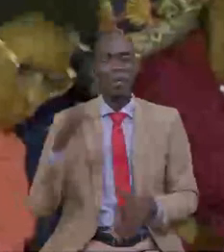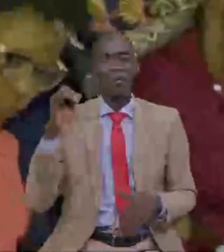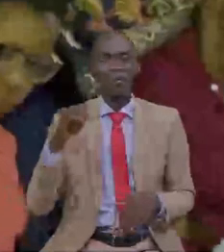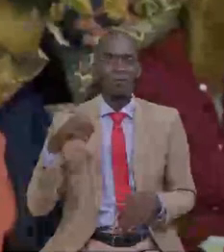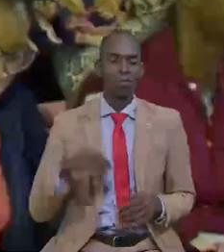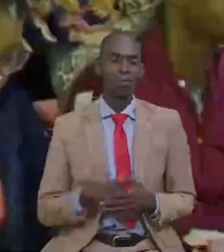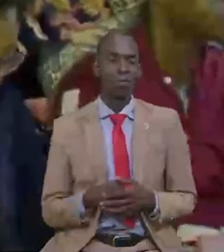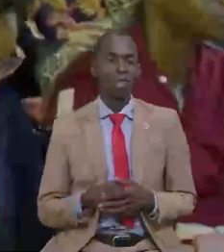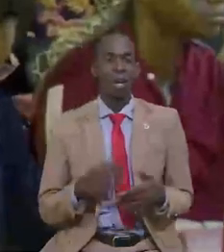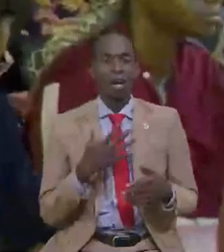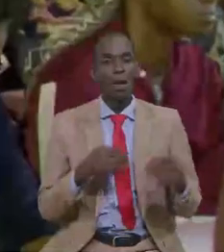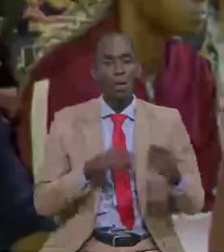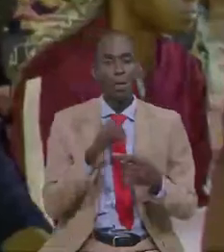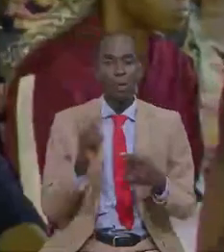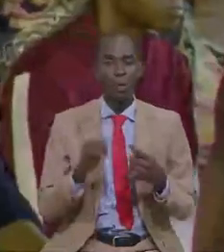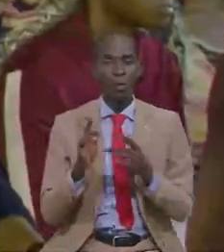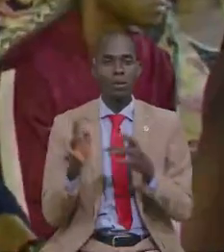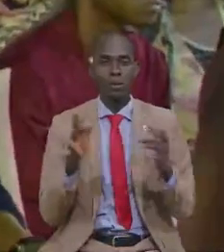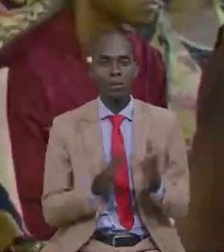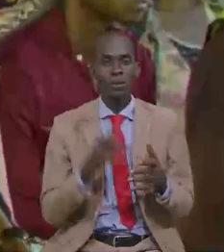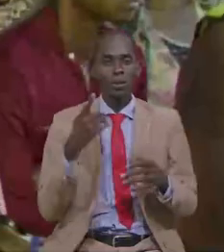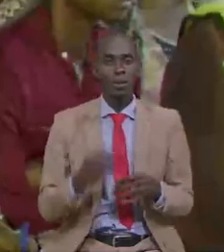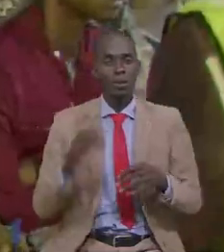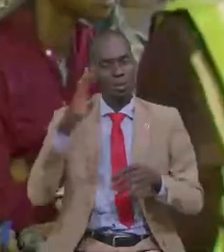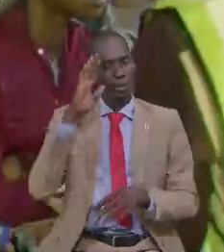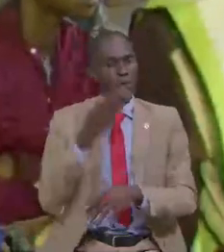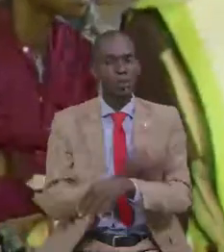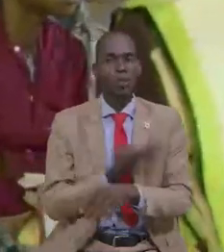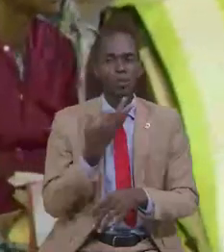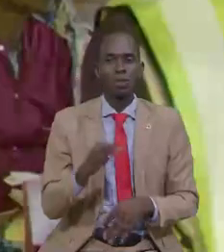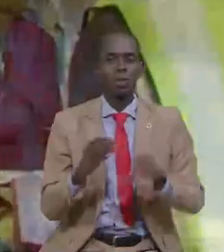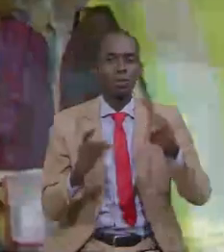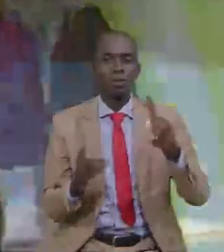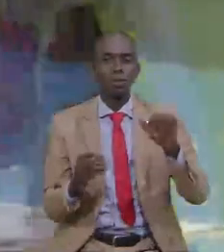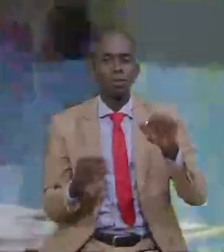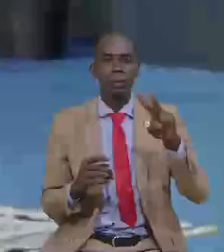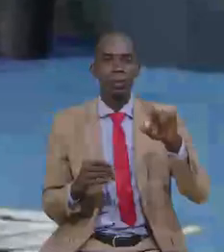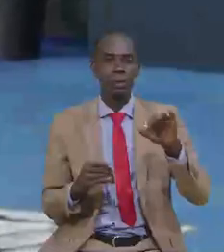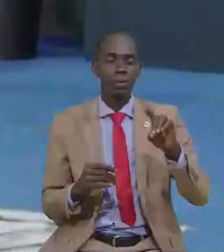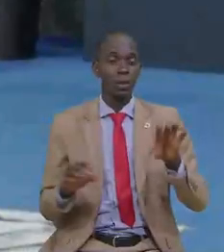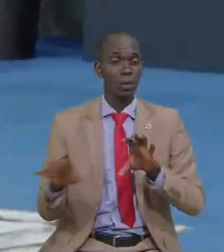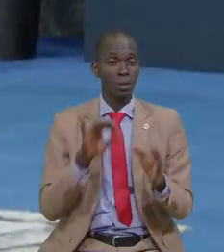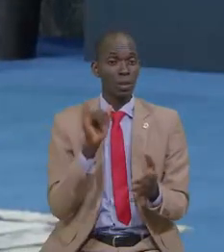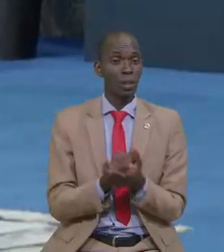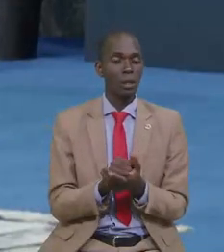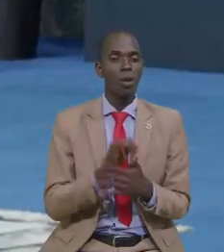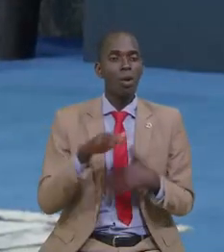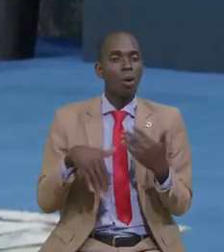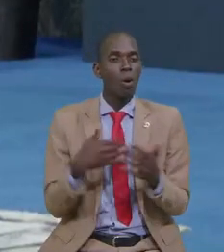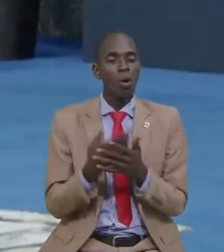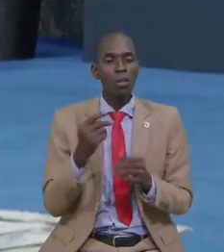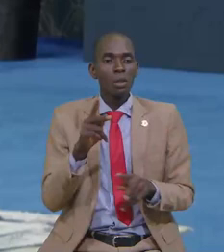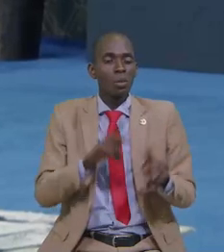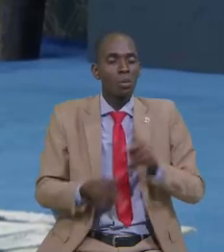coup pour le terrasser, un coup KO. Lorsque le fils de David a